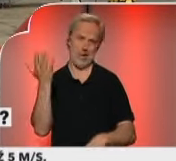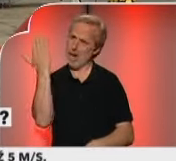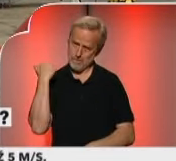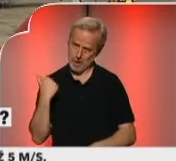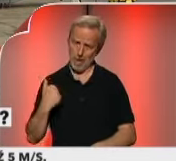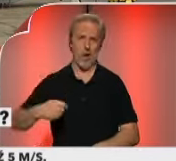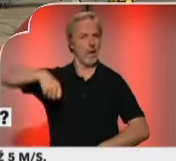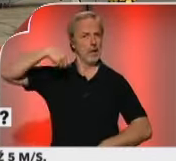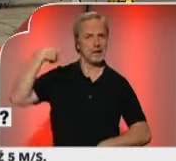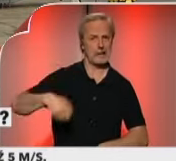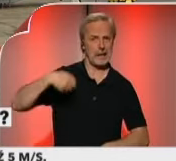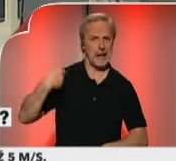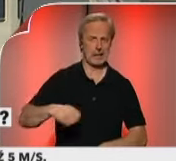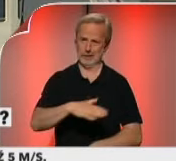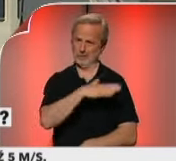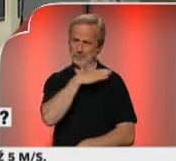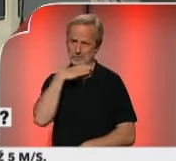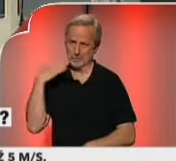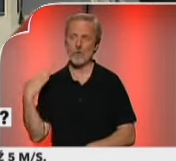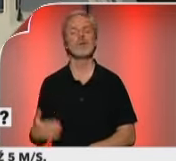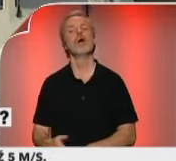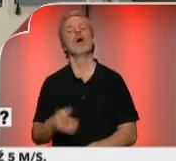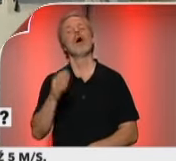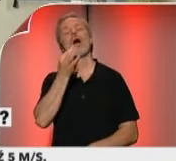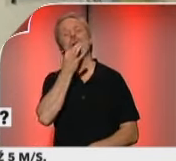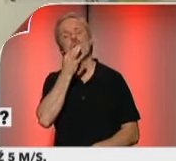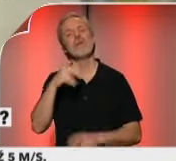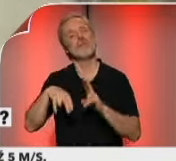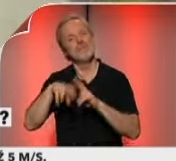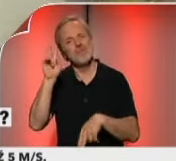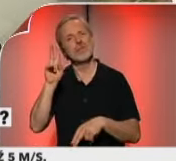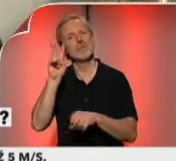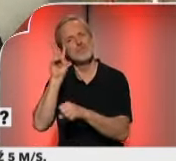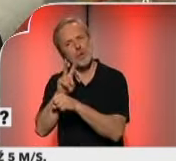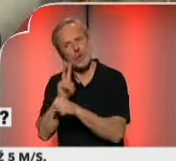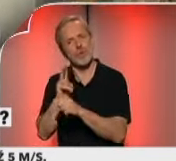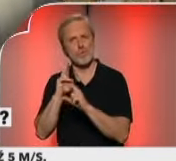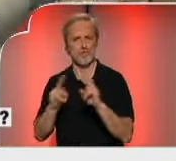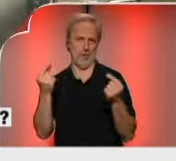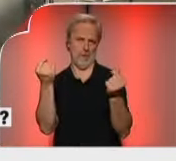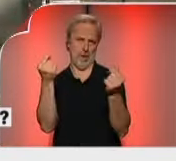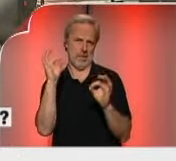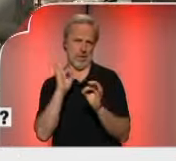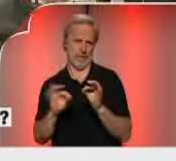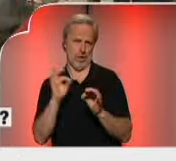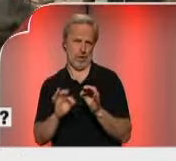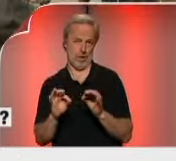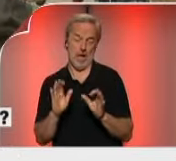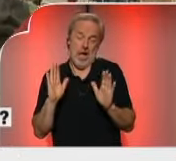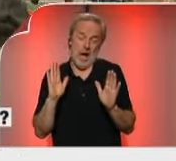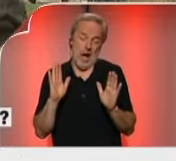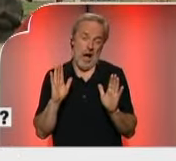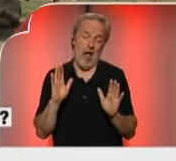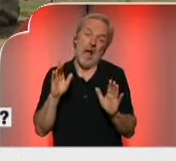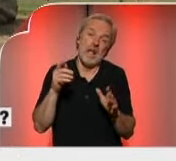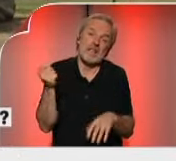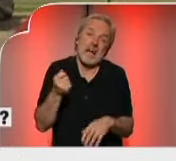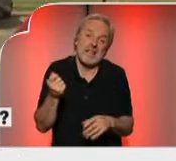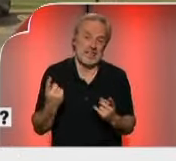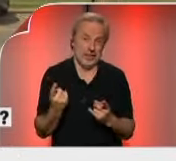o výdaj který mohl být efektivnější na druhou stranu jestli to byl nebo nebyl kriminální